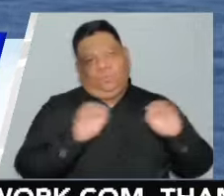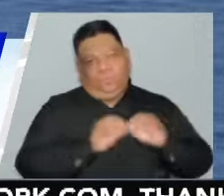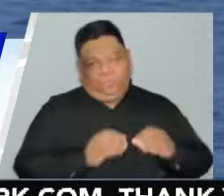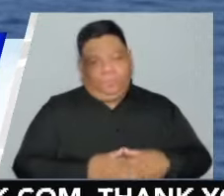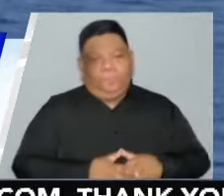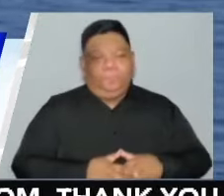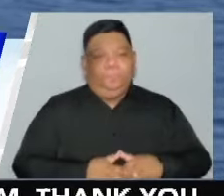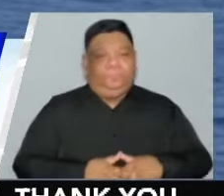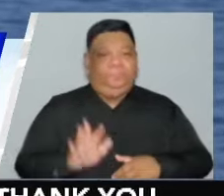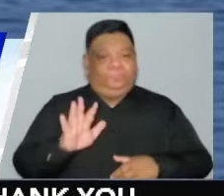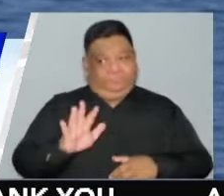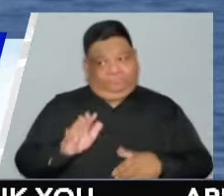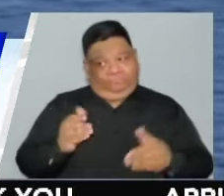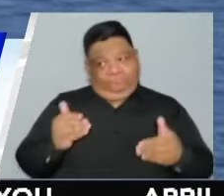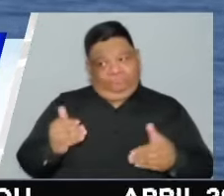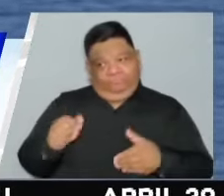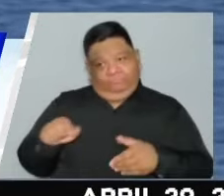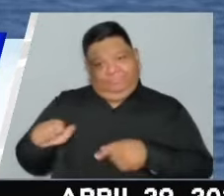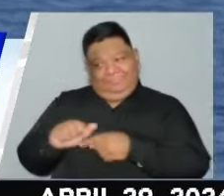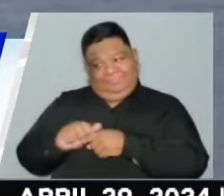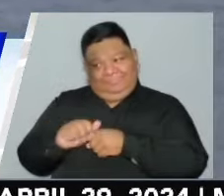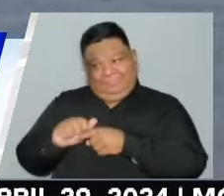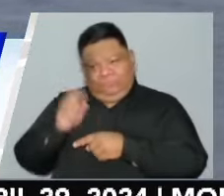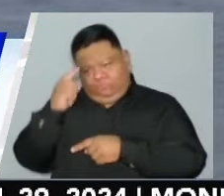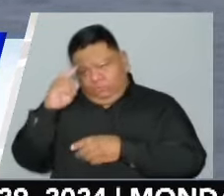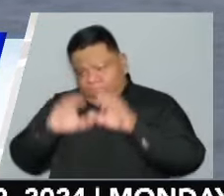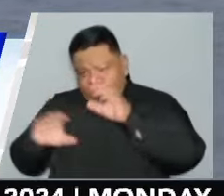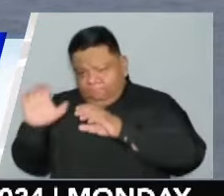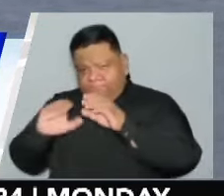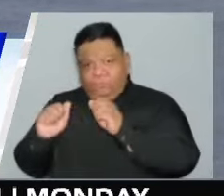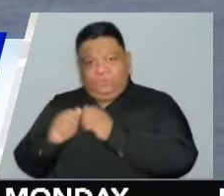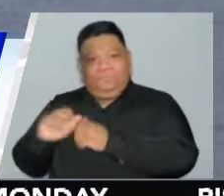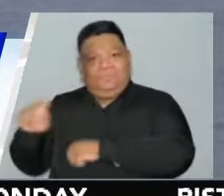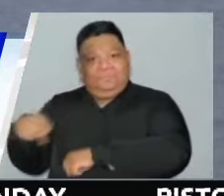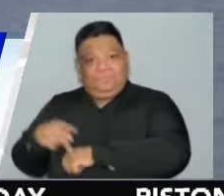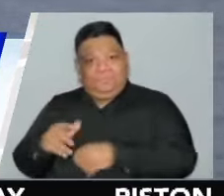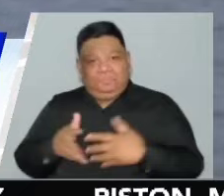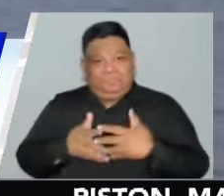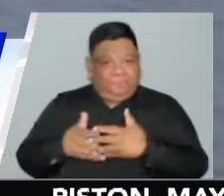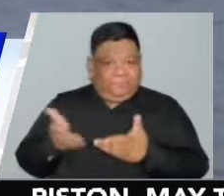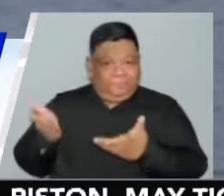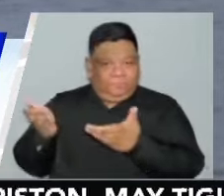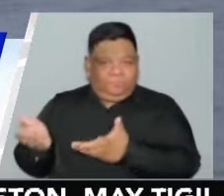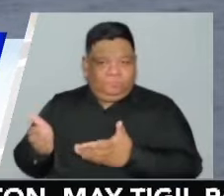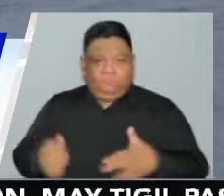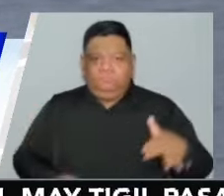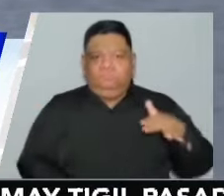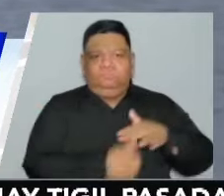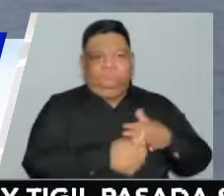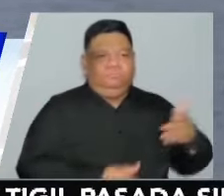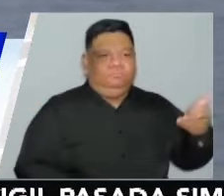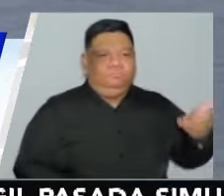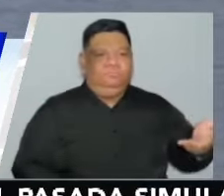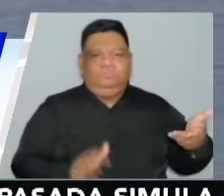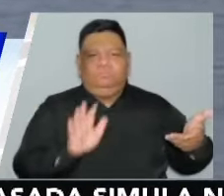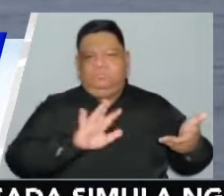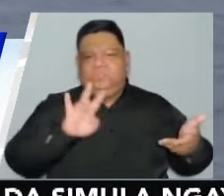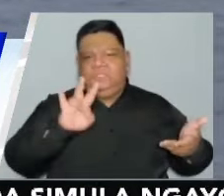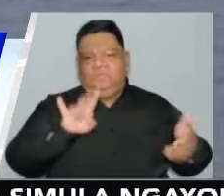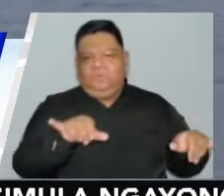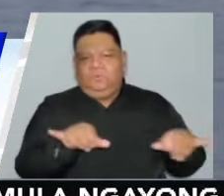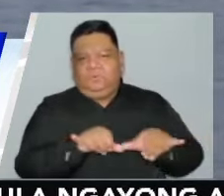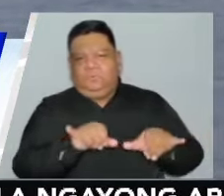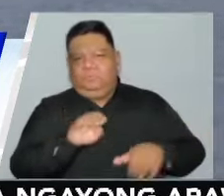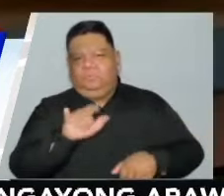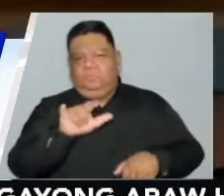and rescue exercise sa pagitan ng Pilipinas at Amerika, muling sumulpot sa layong 7 nautical miles ang isang surveillance warship